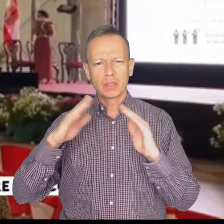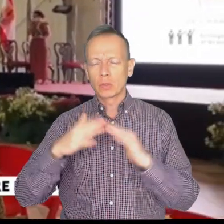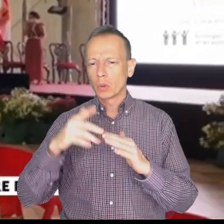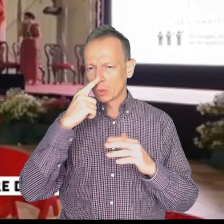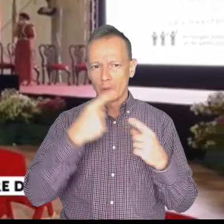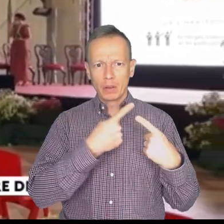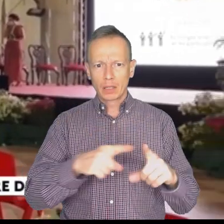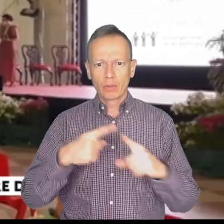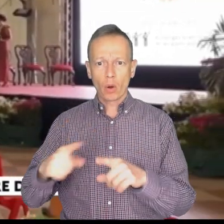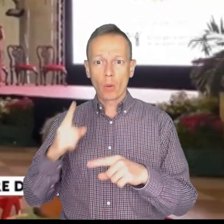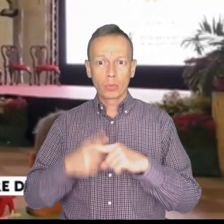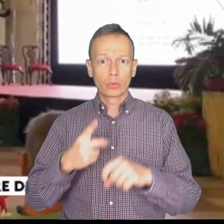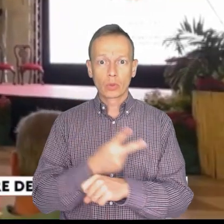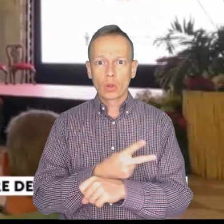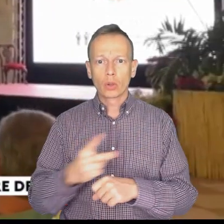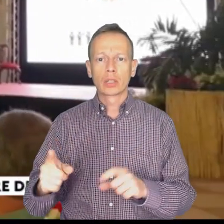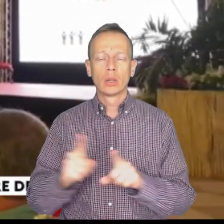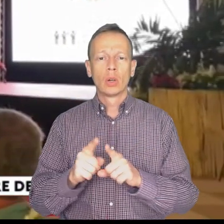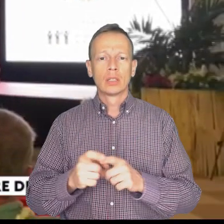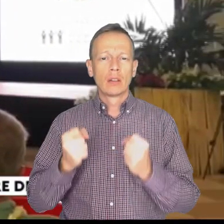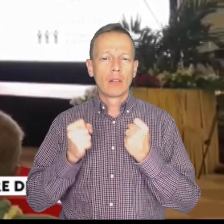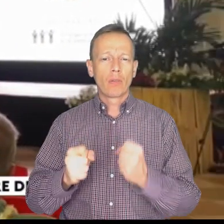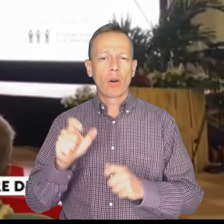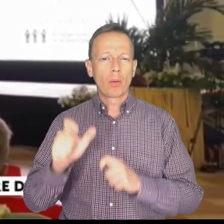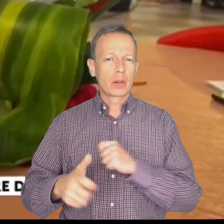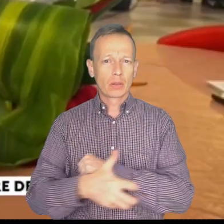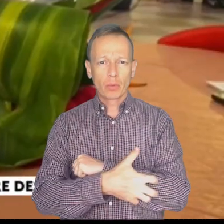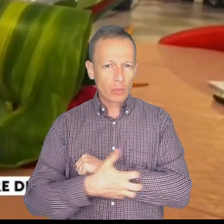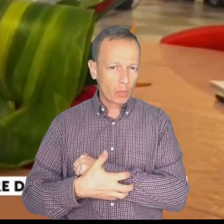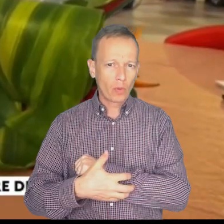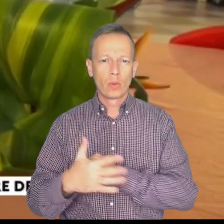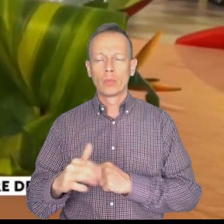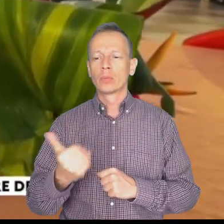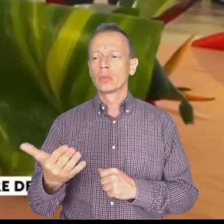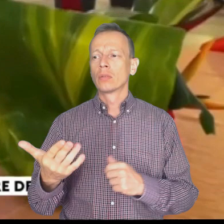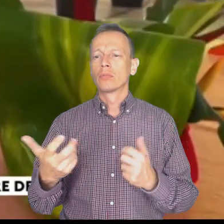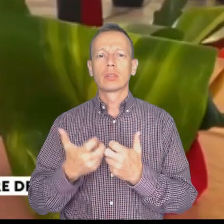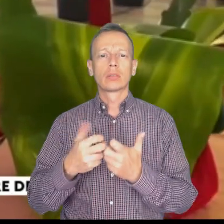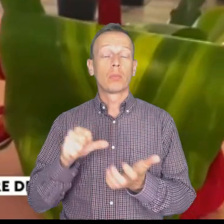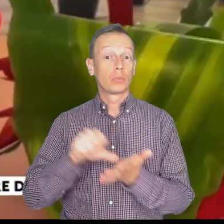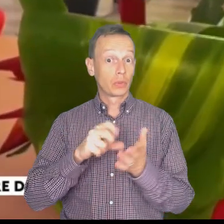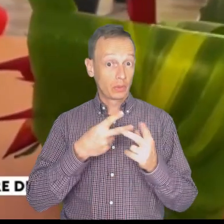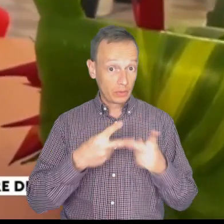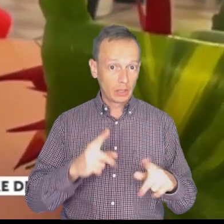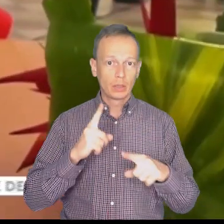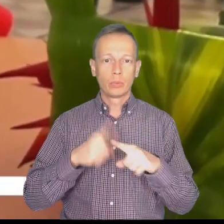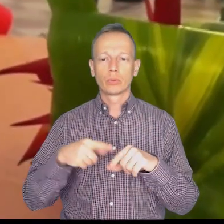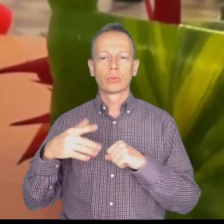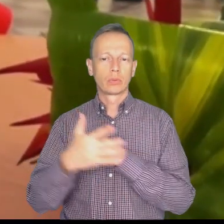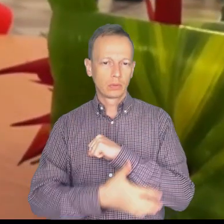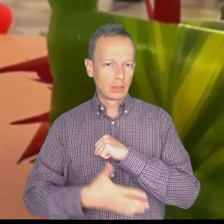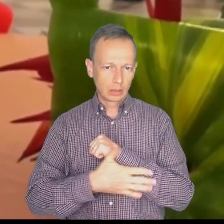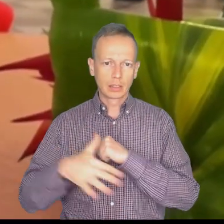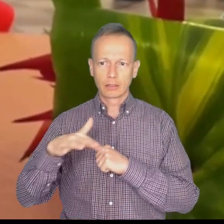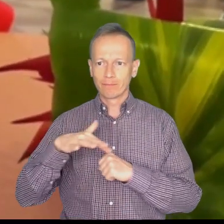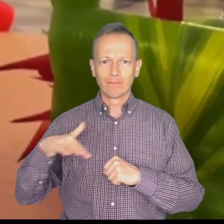s'ajoute une problématique de forte précarité des occupants. Cela est observé dans les centres urbains, mais aussi en secteur rural et qui nécessite